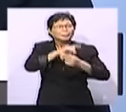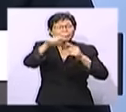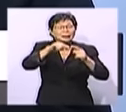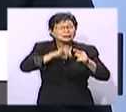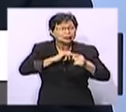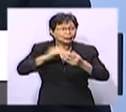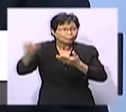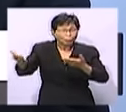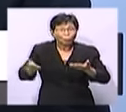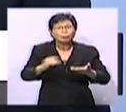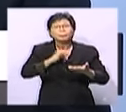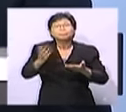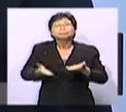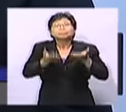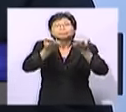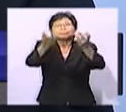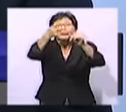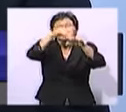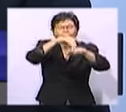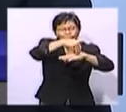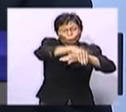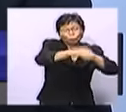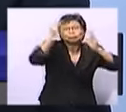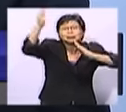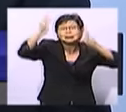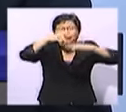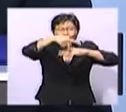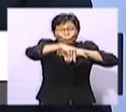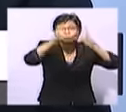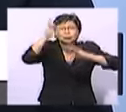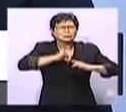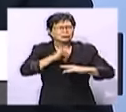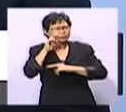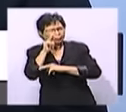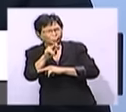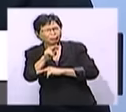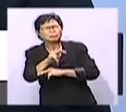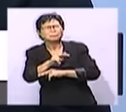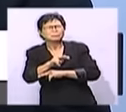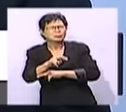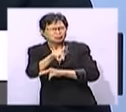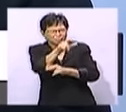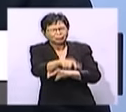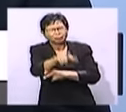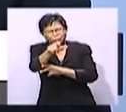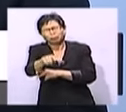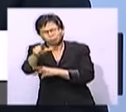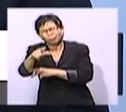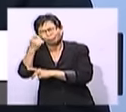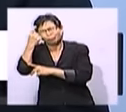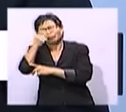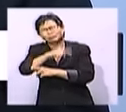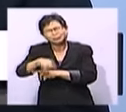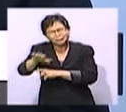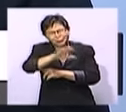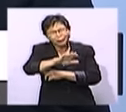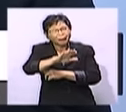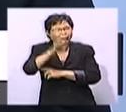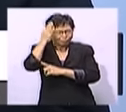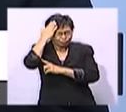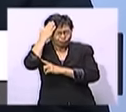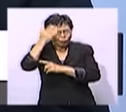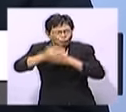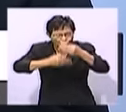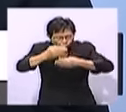saya membawa perkara ini kepada Pos Malaysia, saya nampak memang mereka pun faham dan mereka sekarang dalam proses untuk mencari